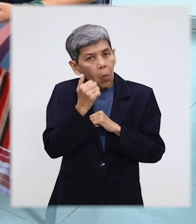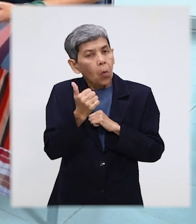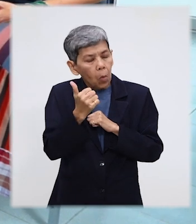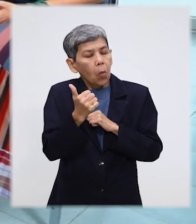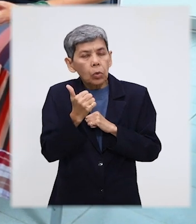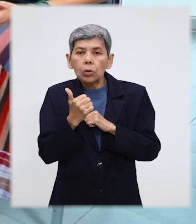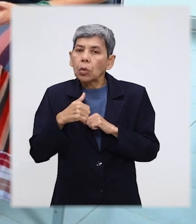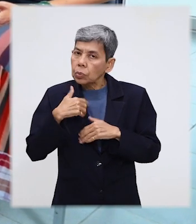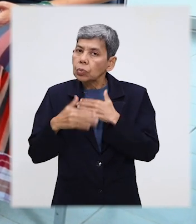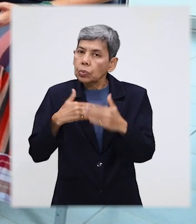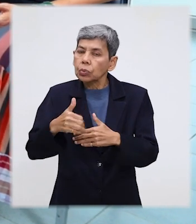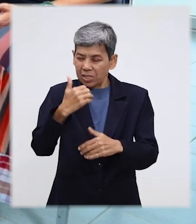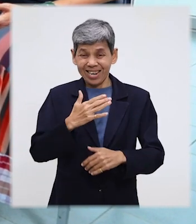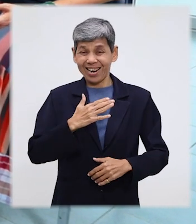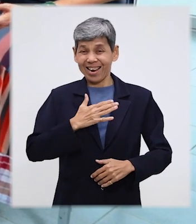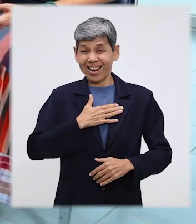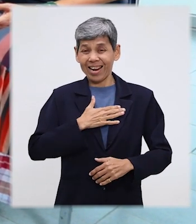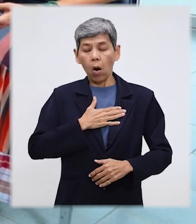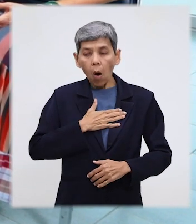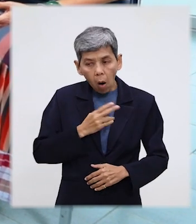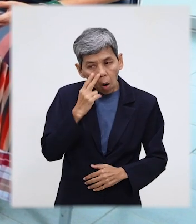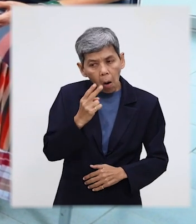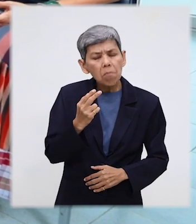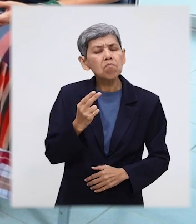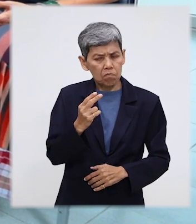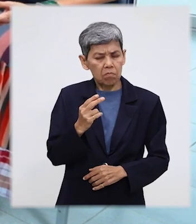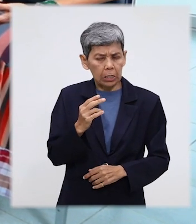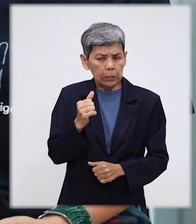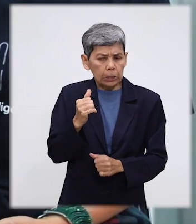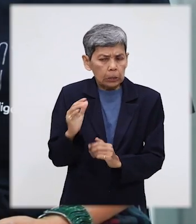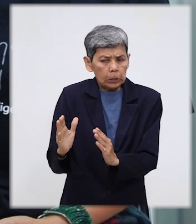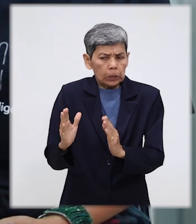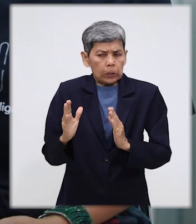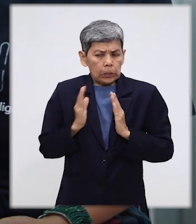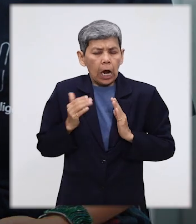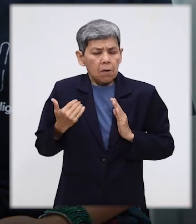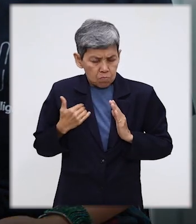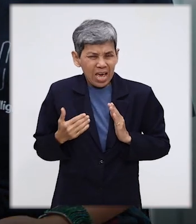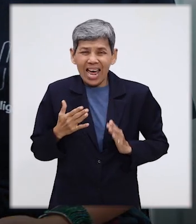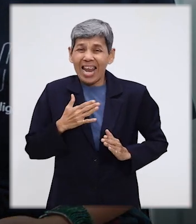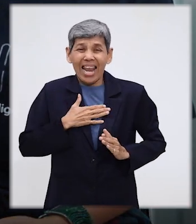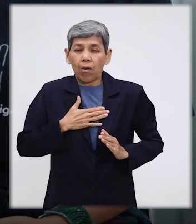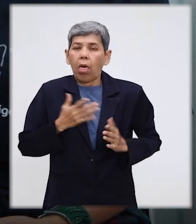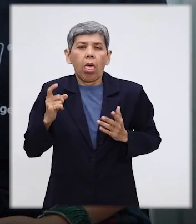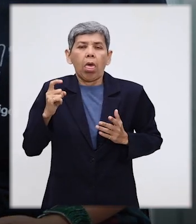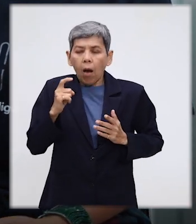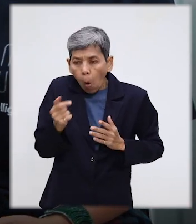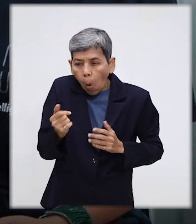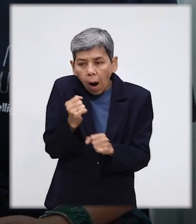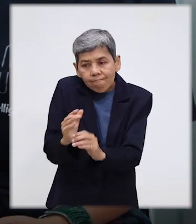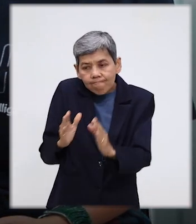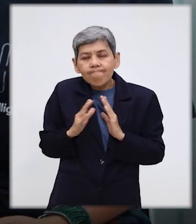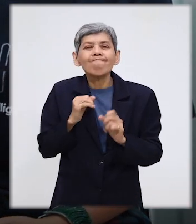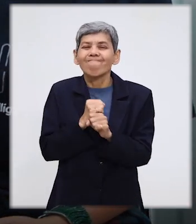านได้ดีสมูทซึ่งเราเองก็ได้รับบทเรียนจากเขาเหมือนกันบางสิ่งบางอย่างที่ตัวเราเองเราทำไม่ได้เขาก็ท